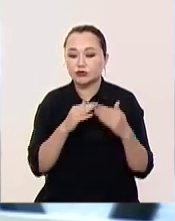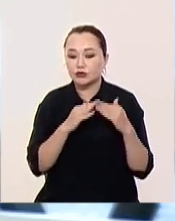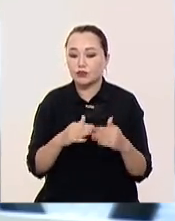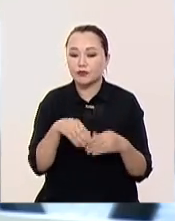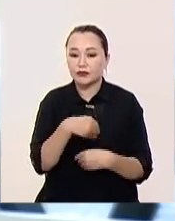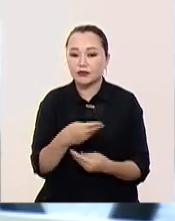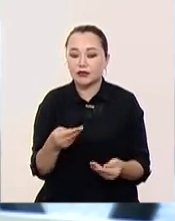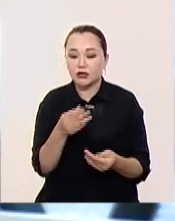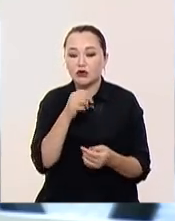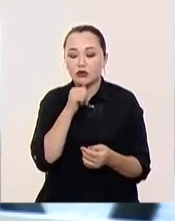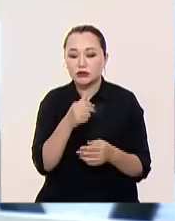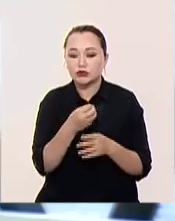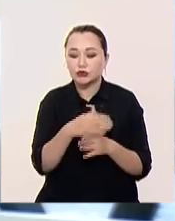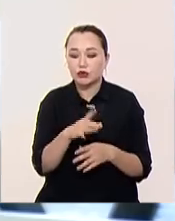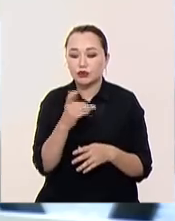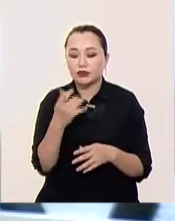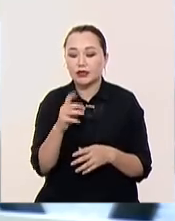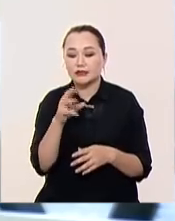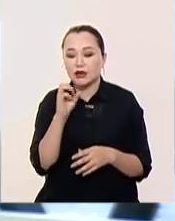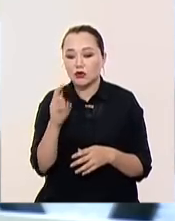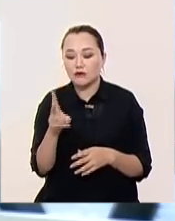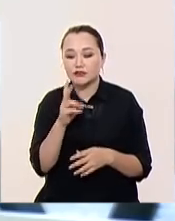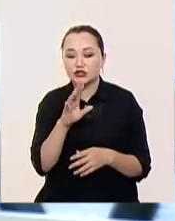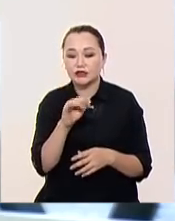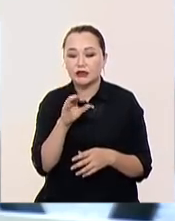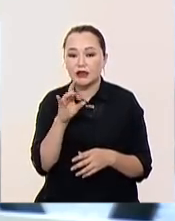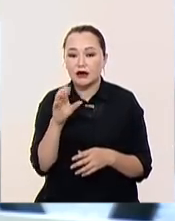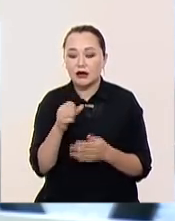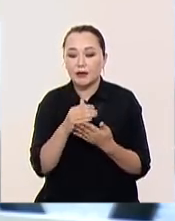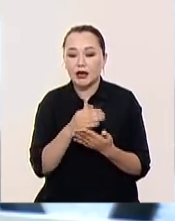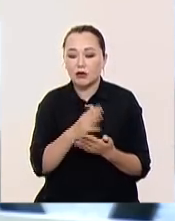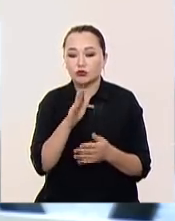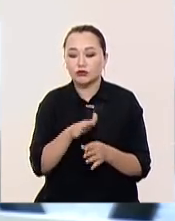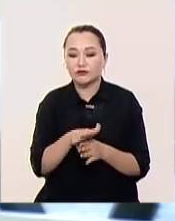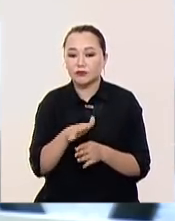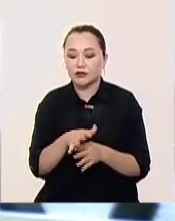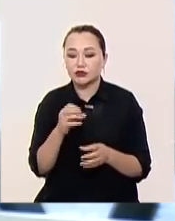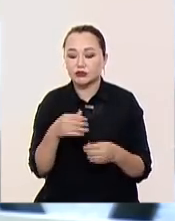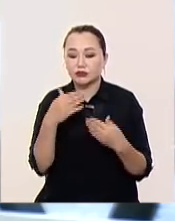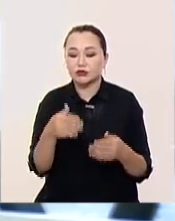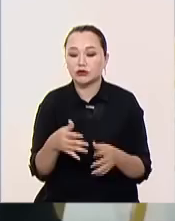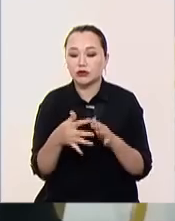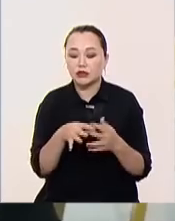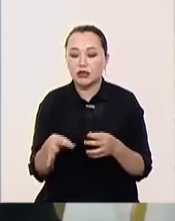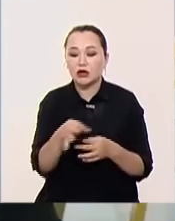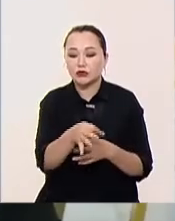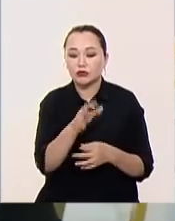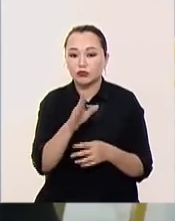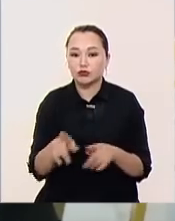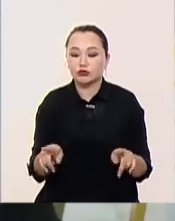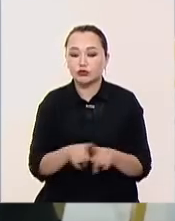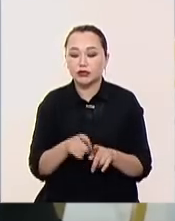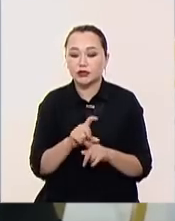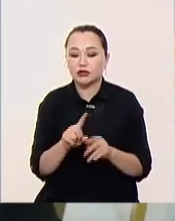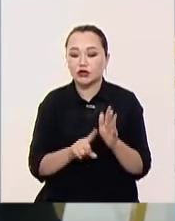уақытта Қостанайдан бөлек Рудный, Лисаков, Жетіқарада бағдарлама жүзеге асатын болады, кейін аудандарда да жұмыс істейді. Әуелде бұл